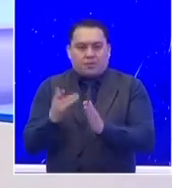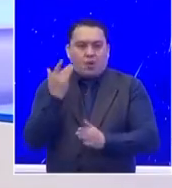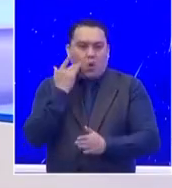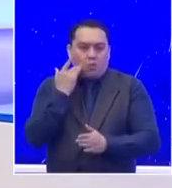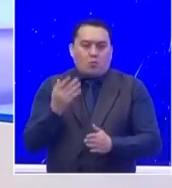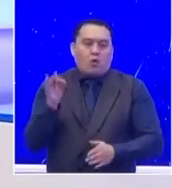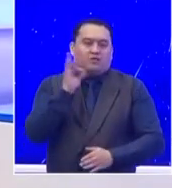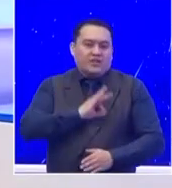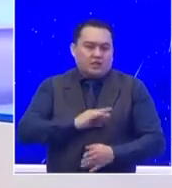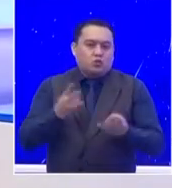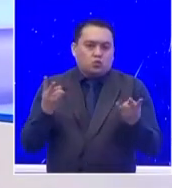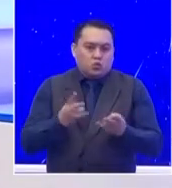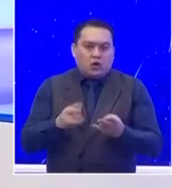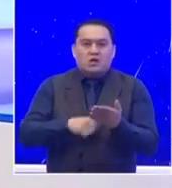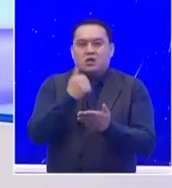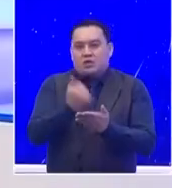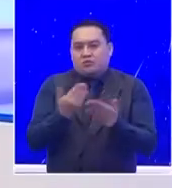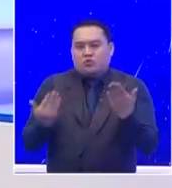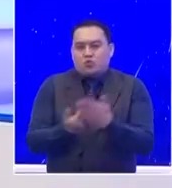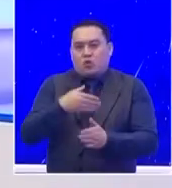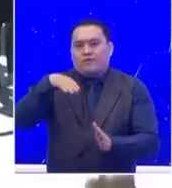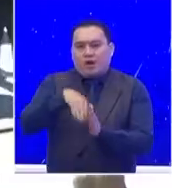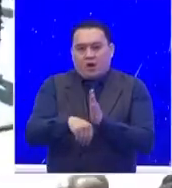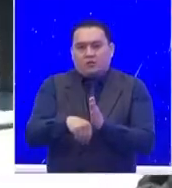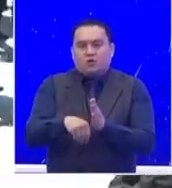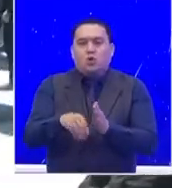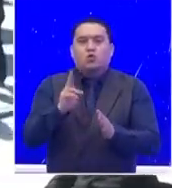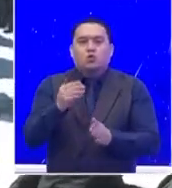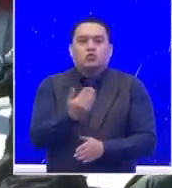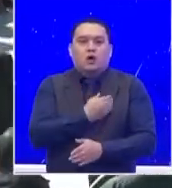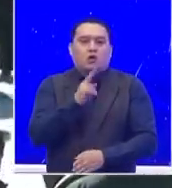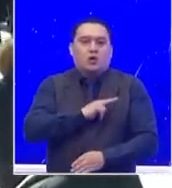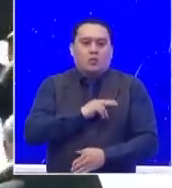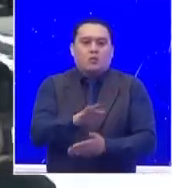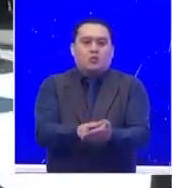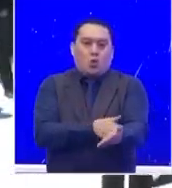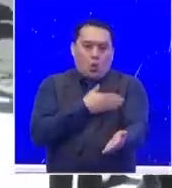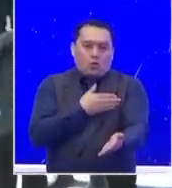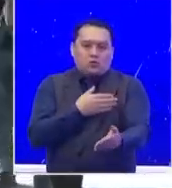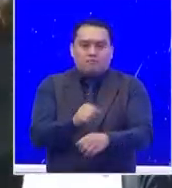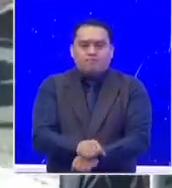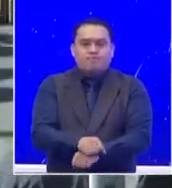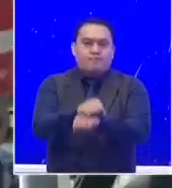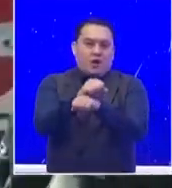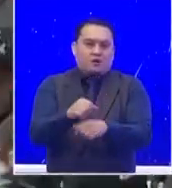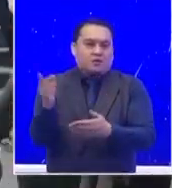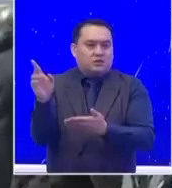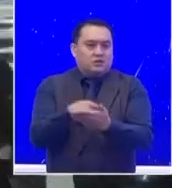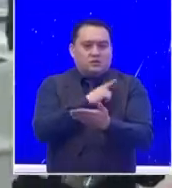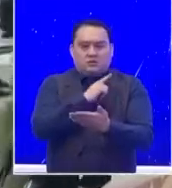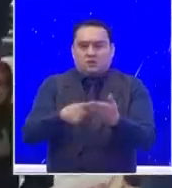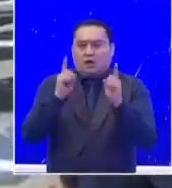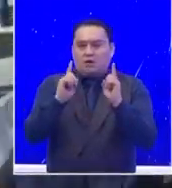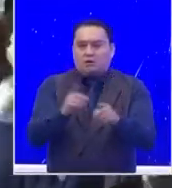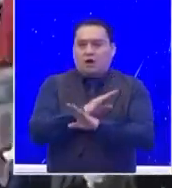гораздо более выгодному. Главное нововведение – поощрение тех, кто захочет работать дольше. Демонстранты с этим не согласны. По